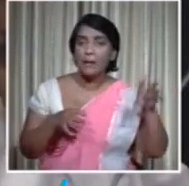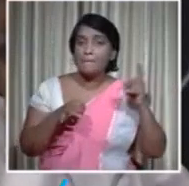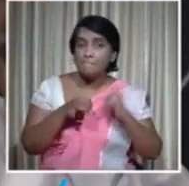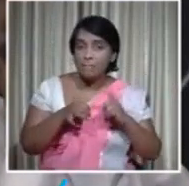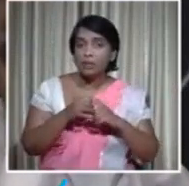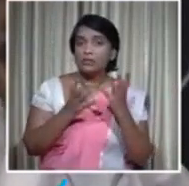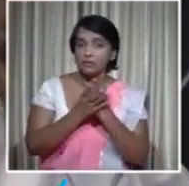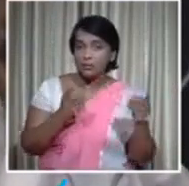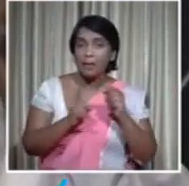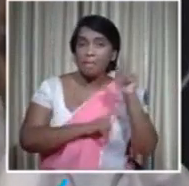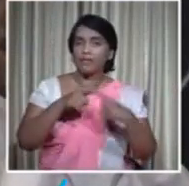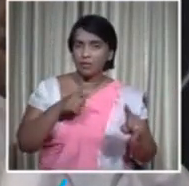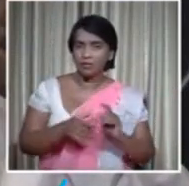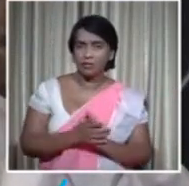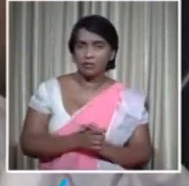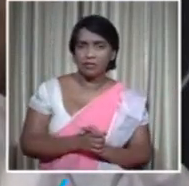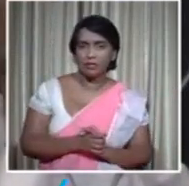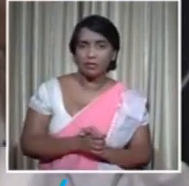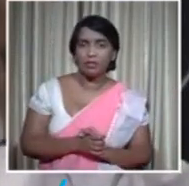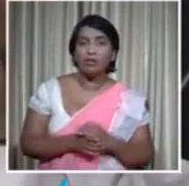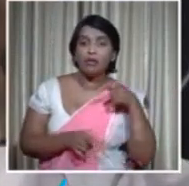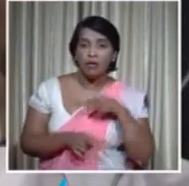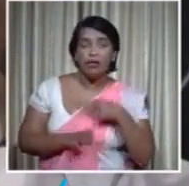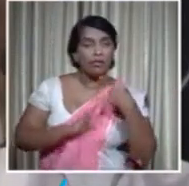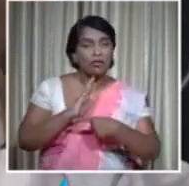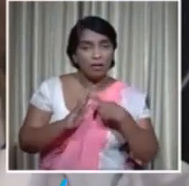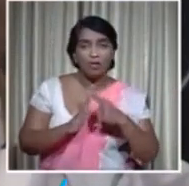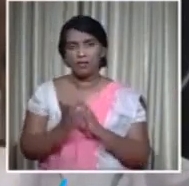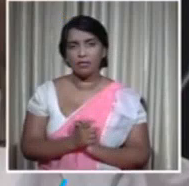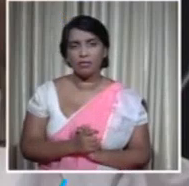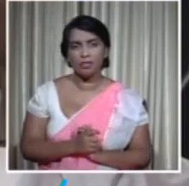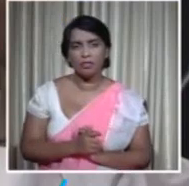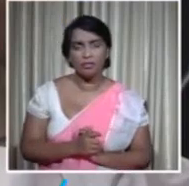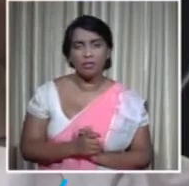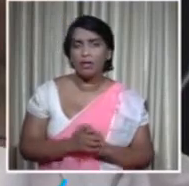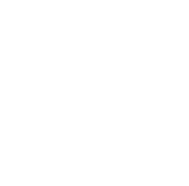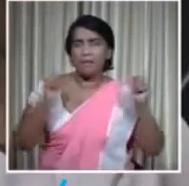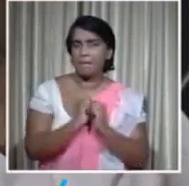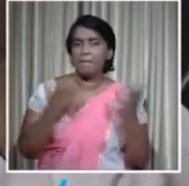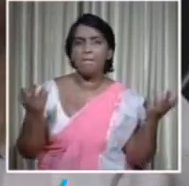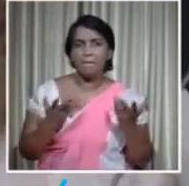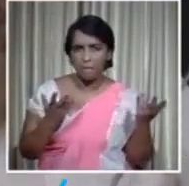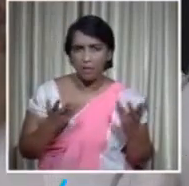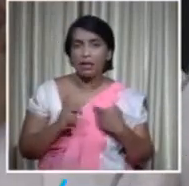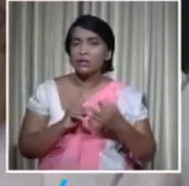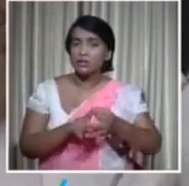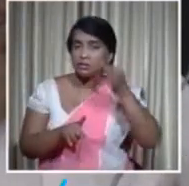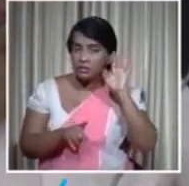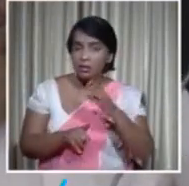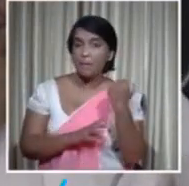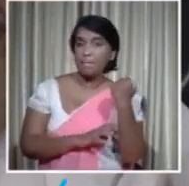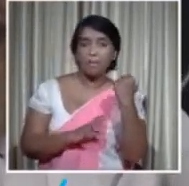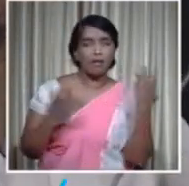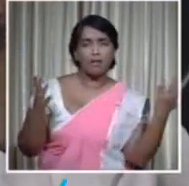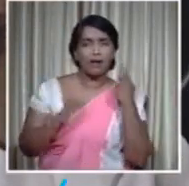විසඳන්න පුළුවන් මේ පාර්ලිමේන්තුවේ විතරයි. ඒකෙන් තමයි මේ රටේ මේ ව්‍යවස්ථාවේ තියෙන්නේ. වෙන කොහෙවත් කරන්න බෑ. ජනාධිපතිතුමාට බලයක් නැහැ